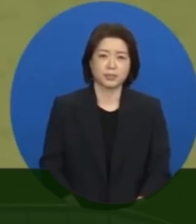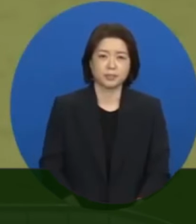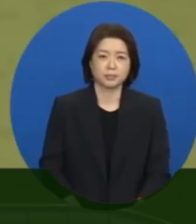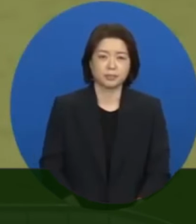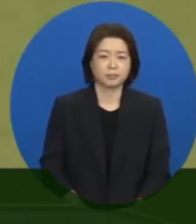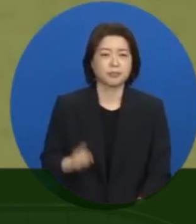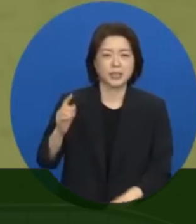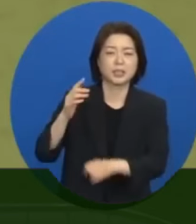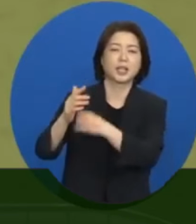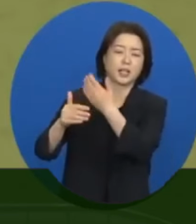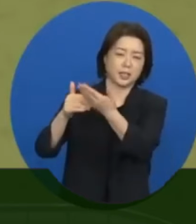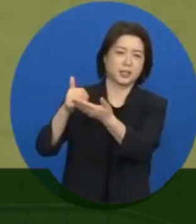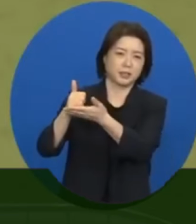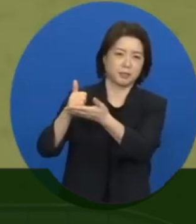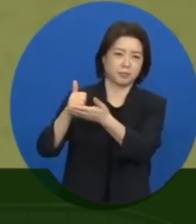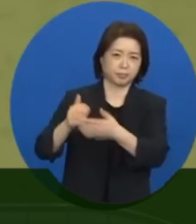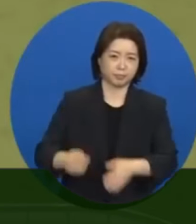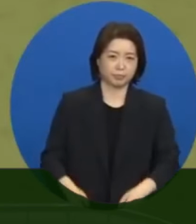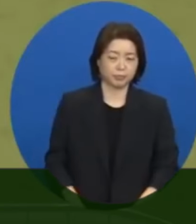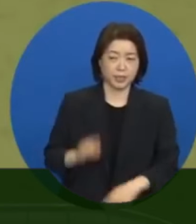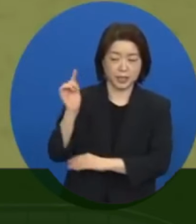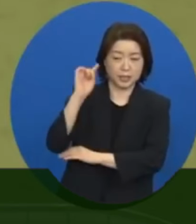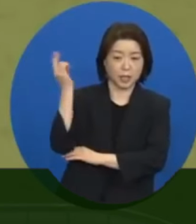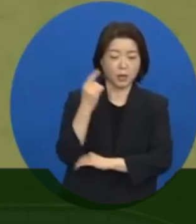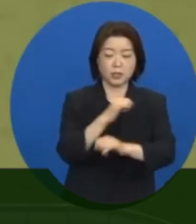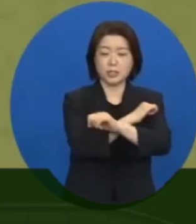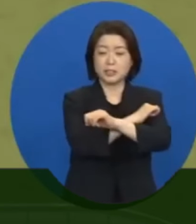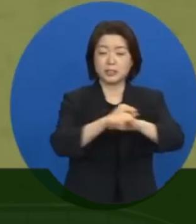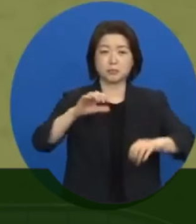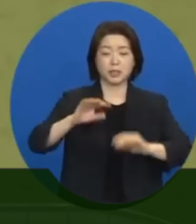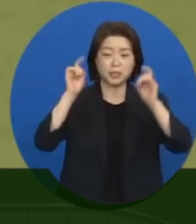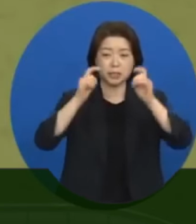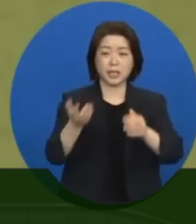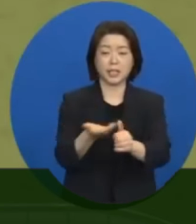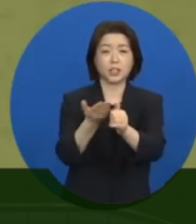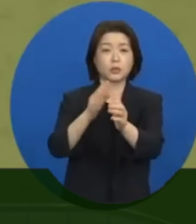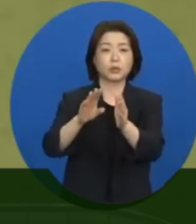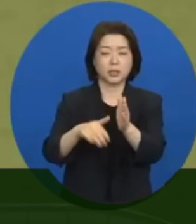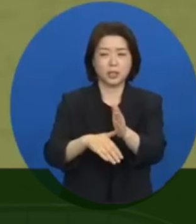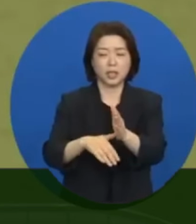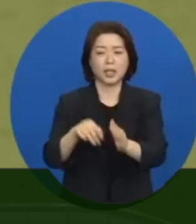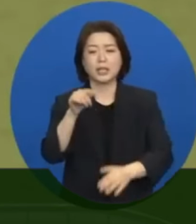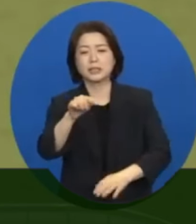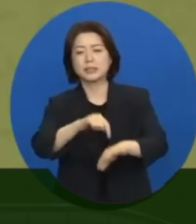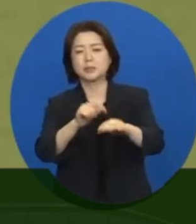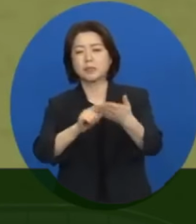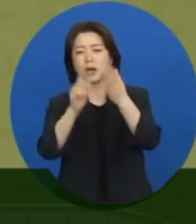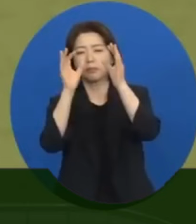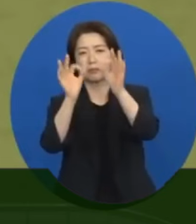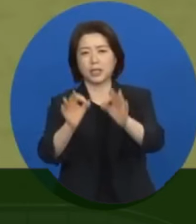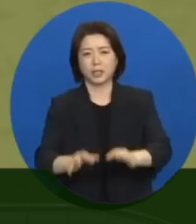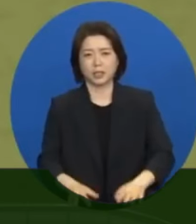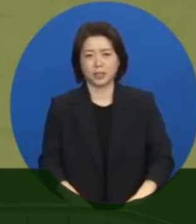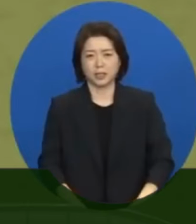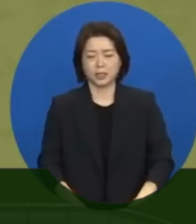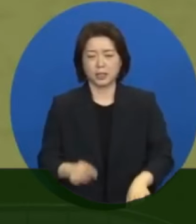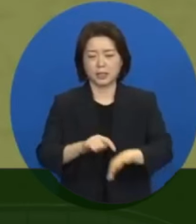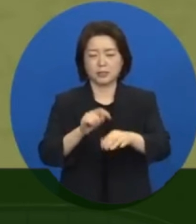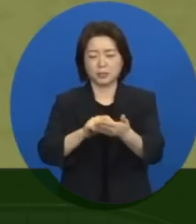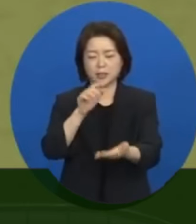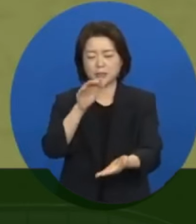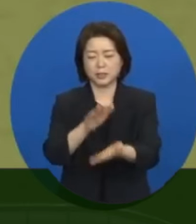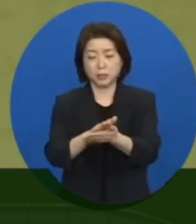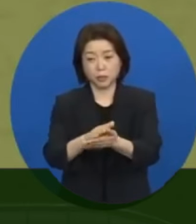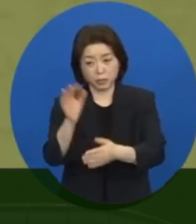그래요 다윗이 들판에 있을 때 그 마음을 보셨어요 주를 사랑하는 마음 그 마음에는 감정이 있어요 그 마음 뜨거운 마음을